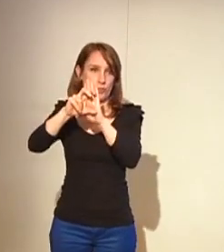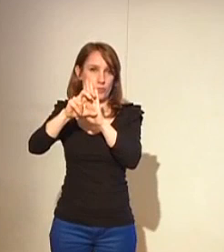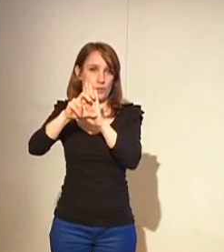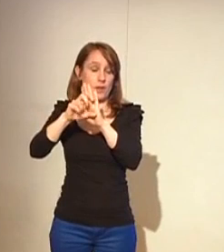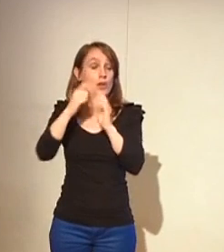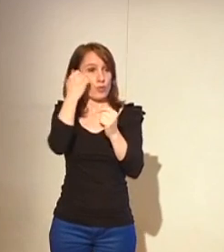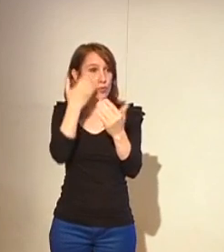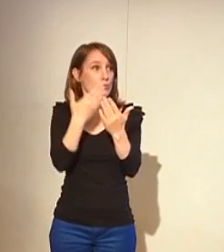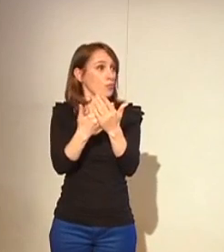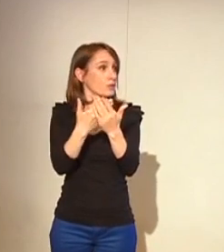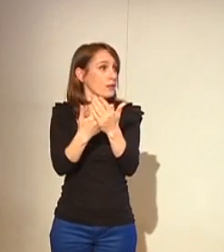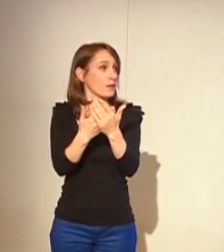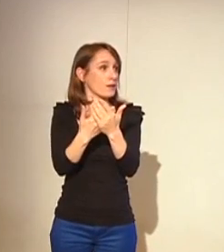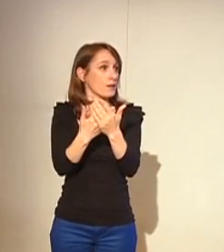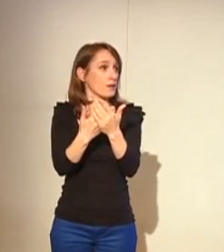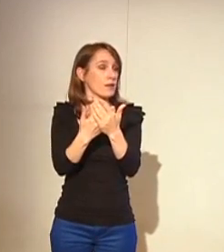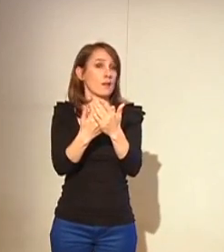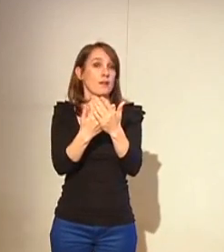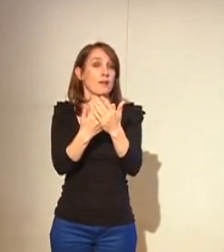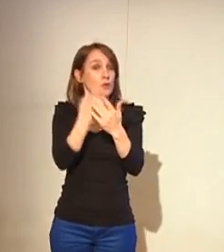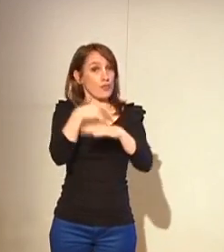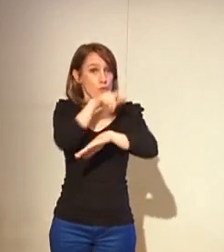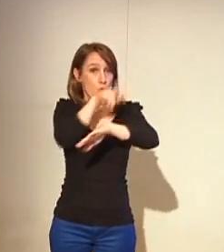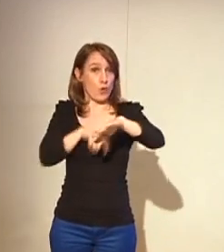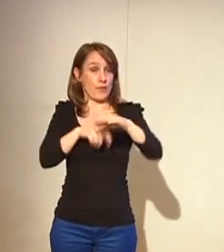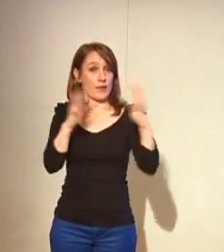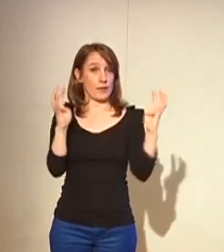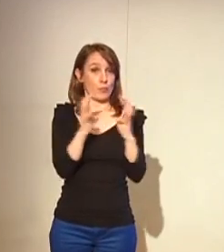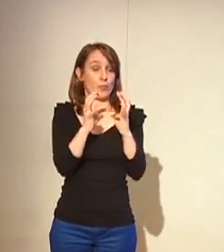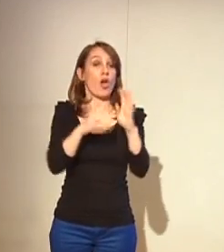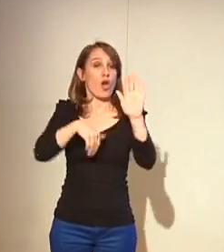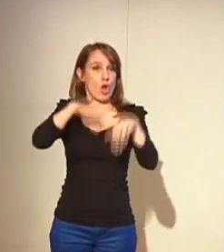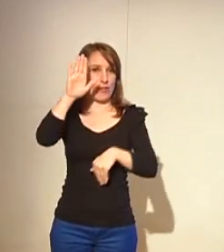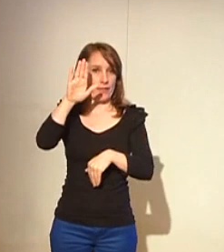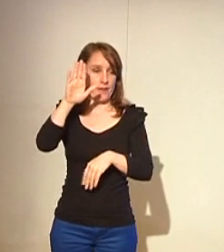pour lequel nous avons comme